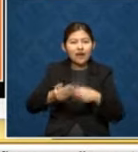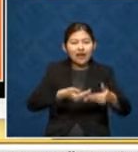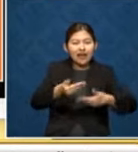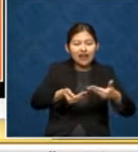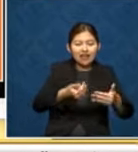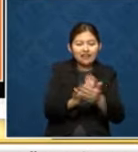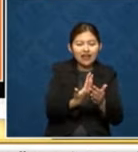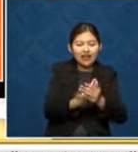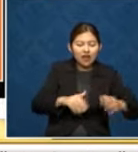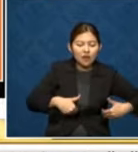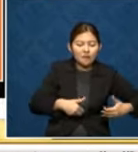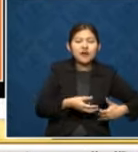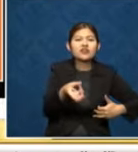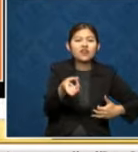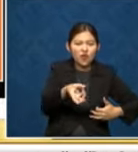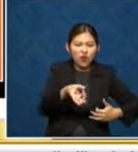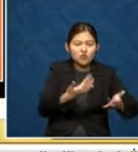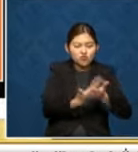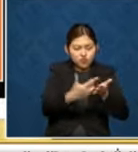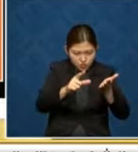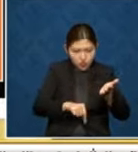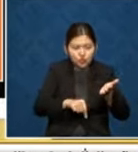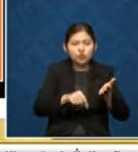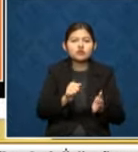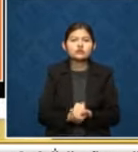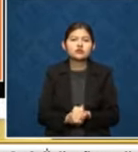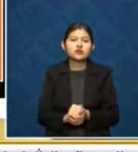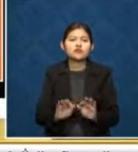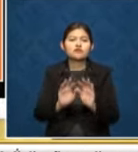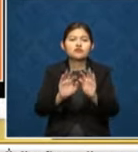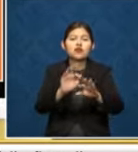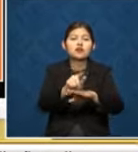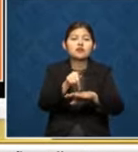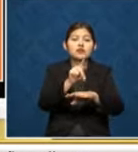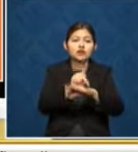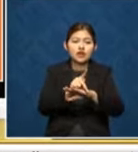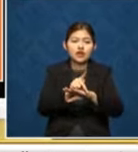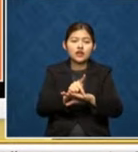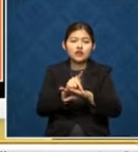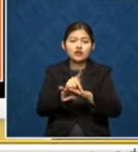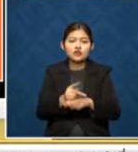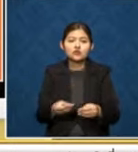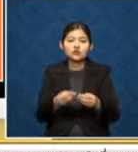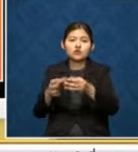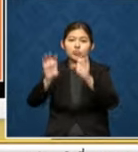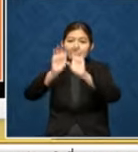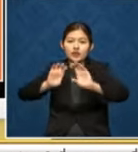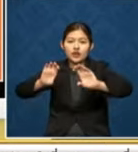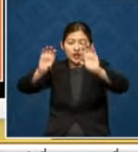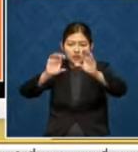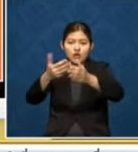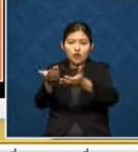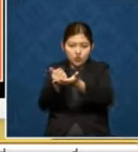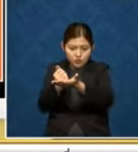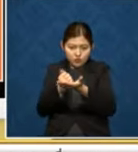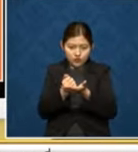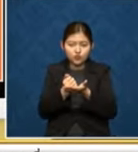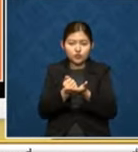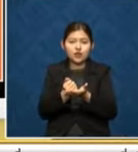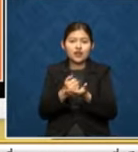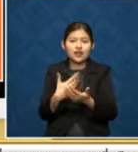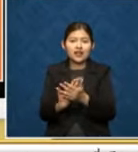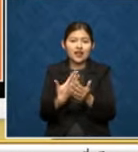ที่นับวันจะถูกลงขอเรียนผ่านท่านประธานไปยังภาครัฐ ให้เข้ามาแก้ไขควบคุมราค